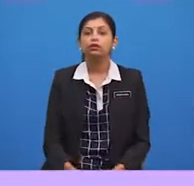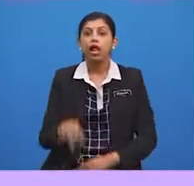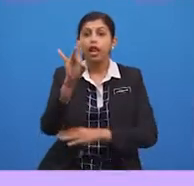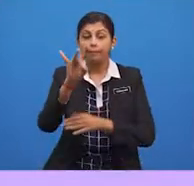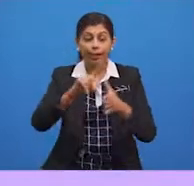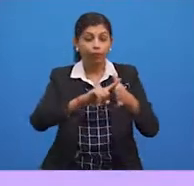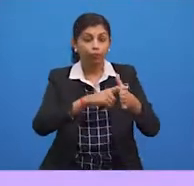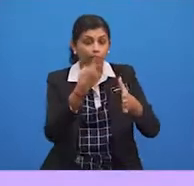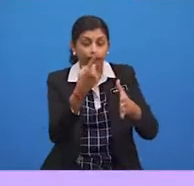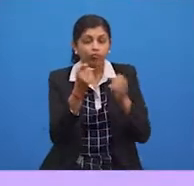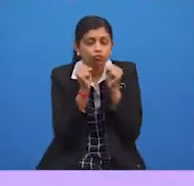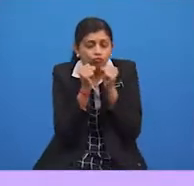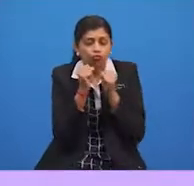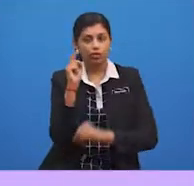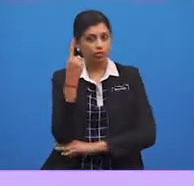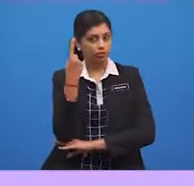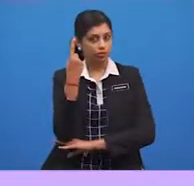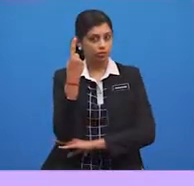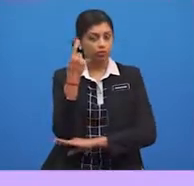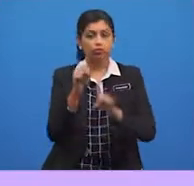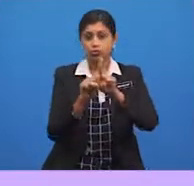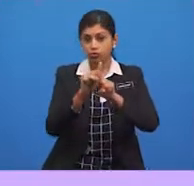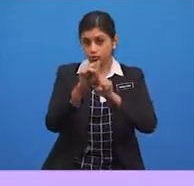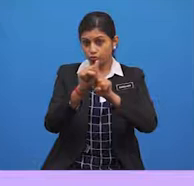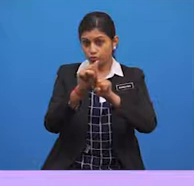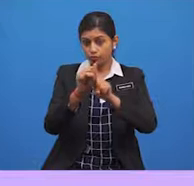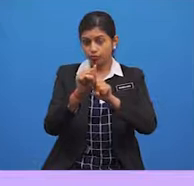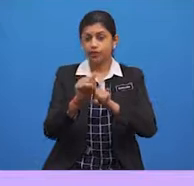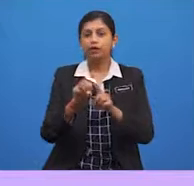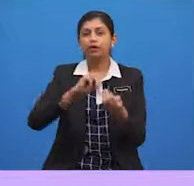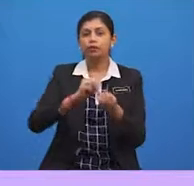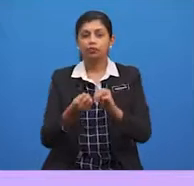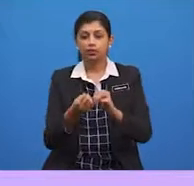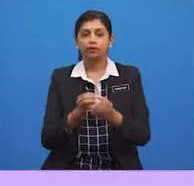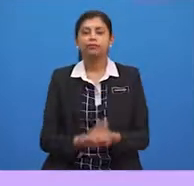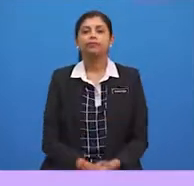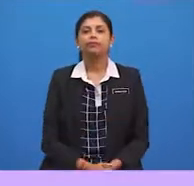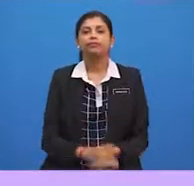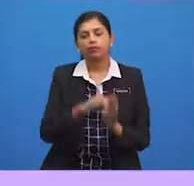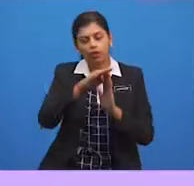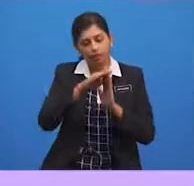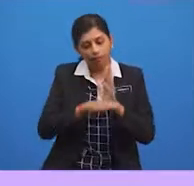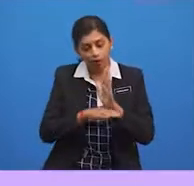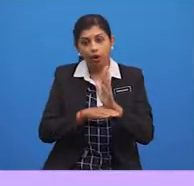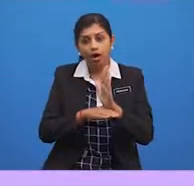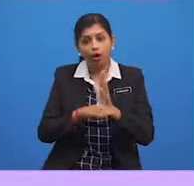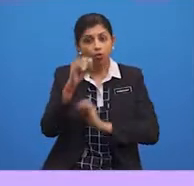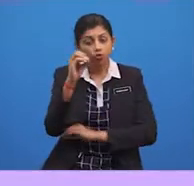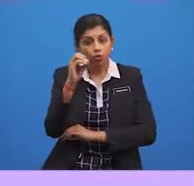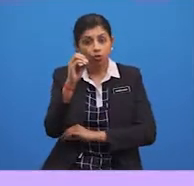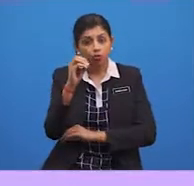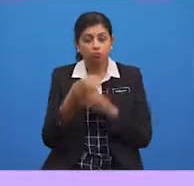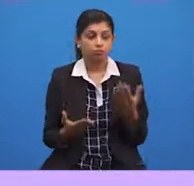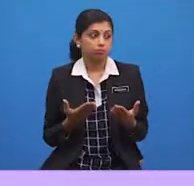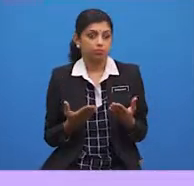8 bulan. Suhu pada musim sejuk biasanya di bawah takat beku, iaitu